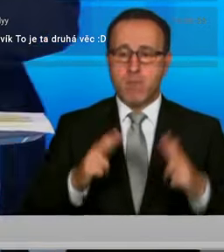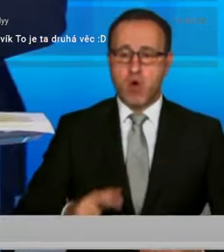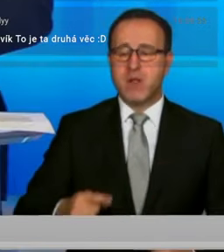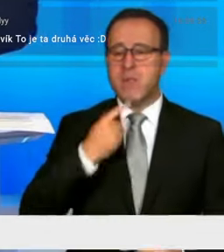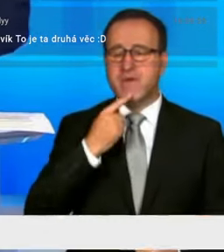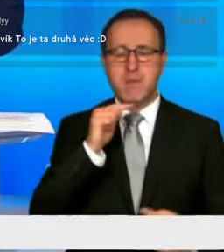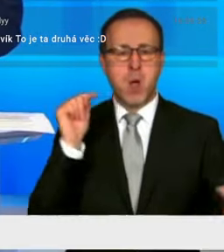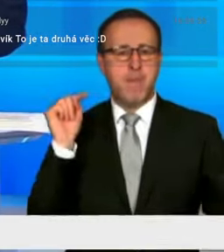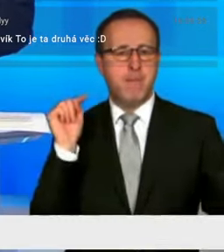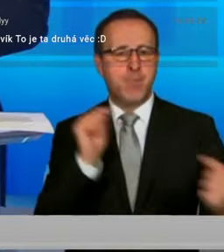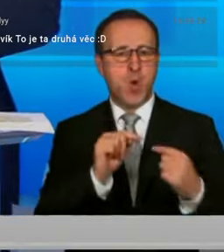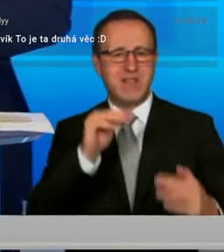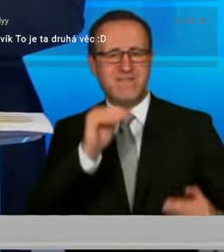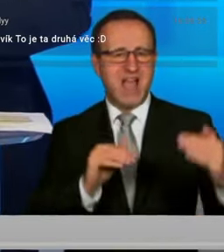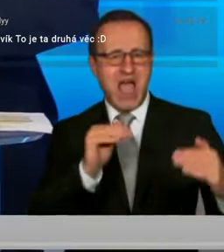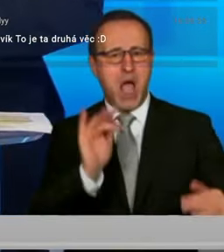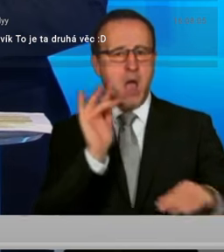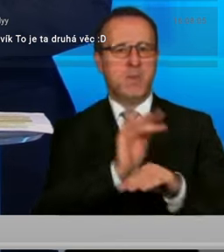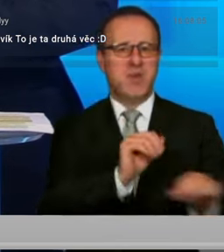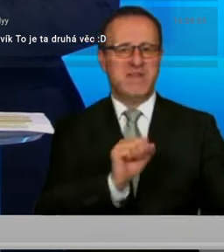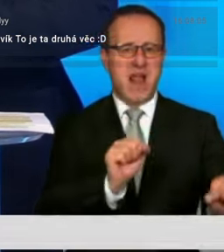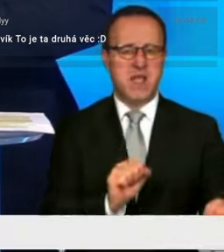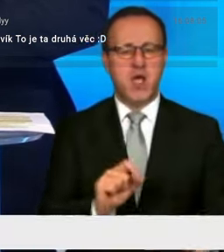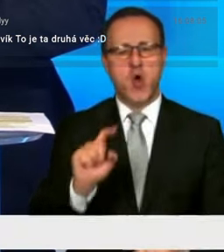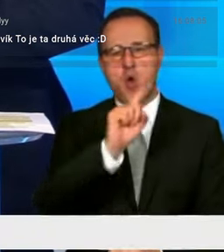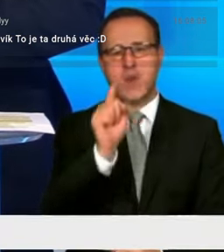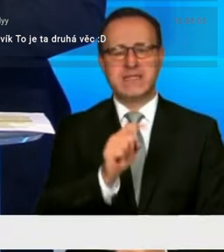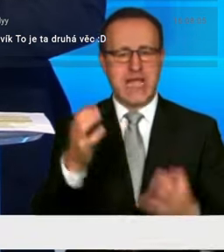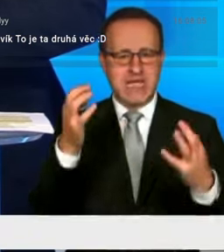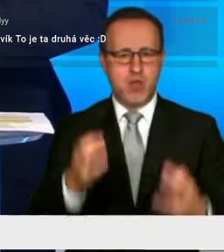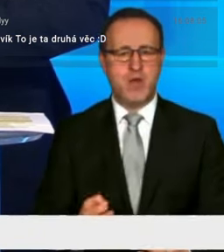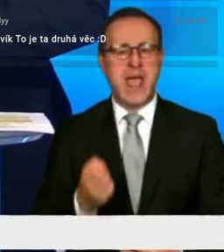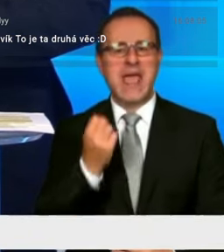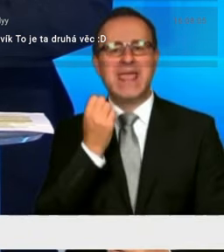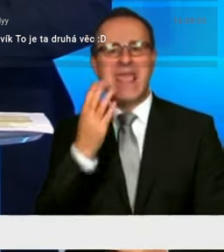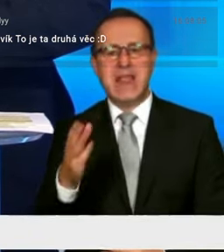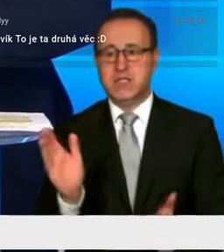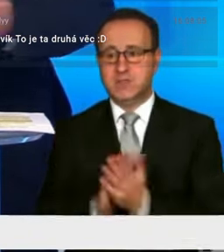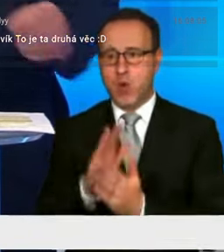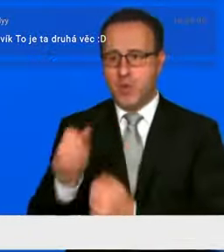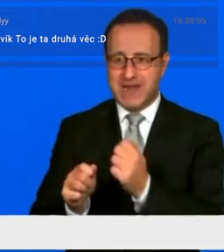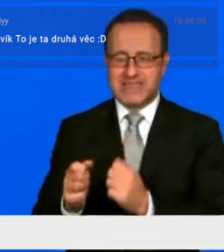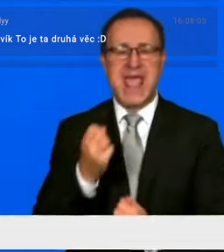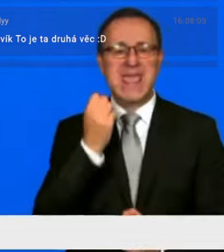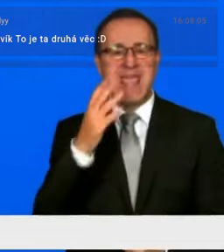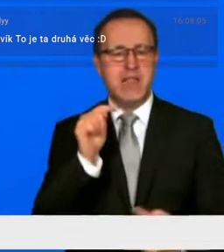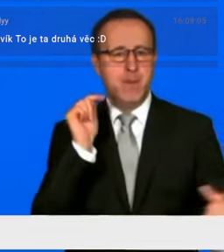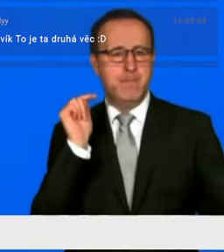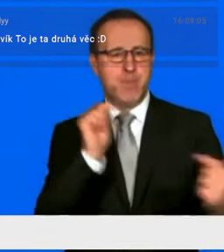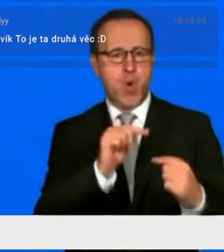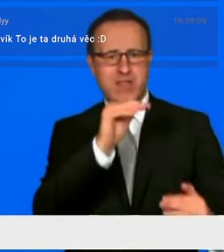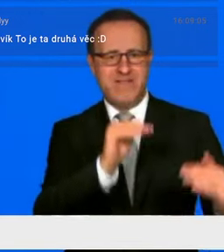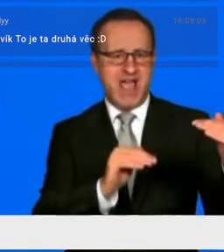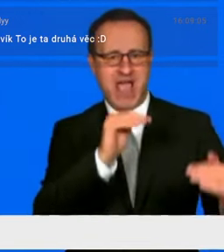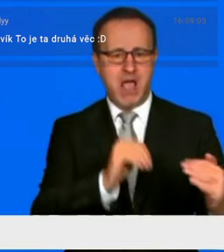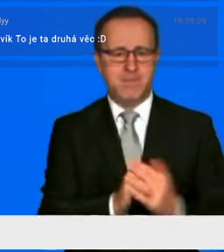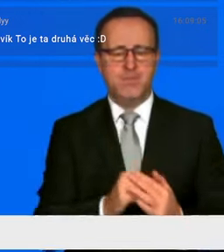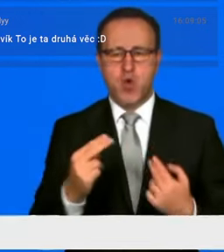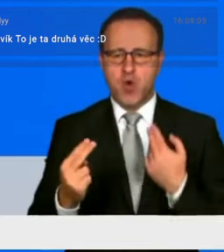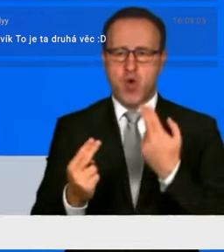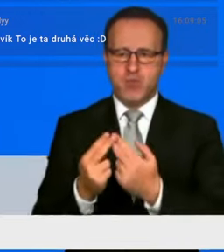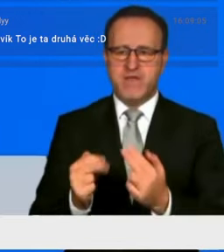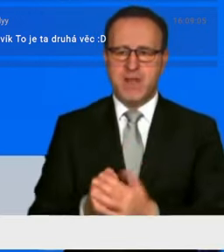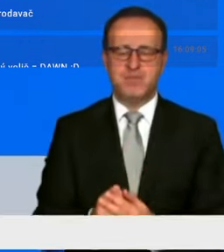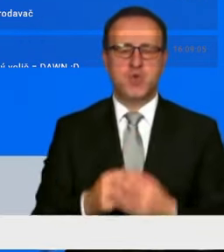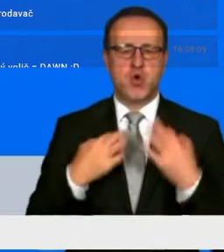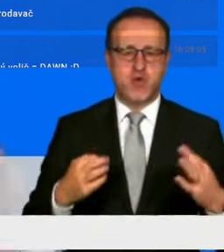protiváha voči vláde čiže otázka Je jednoduchá kedy by ste spolupracovali a kedy by ste boli protiváhou eh odpoviem ale dovolí sa len